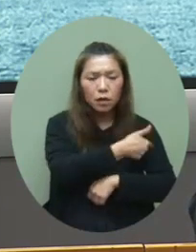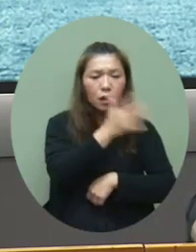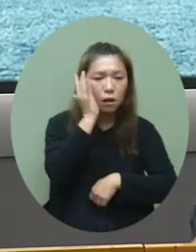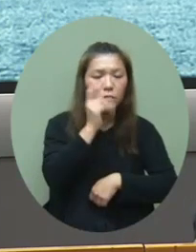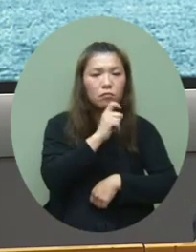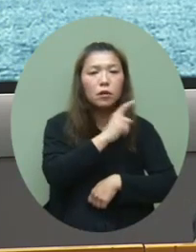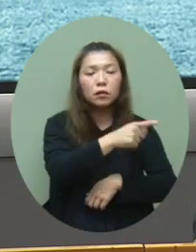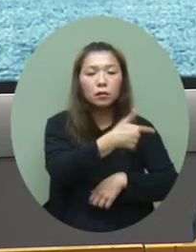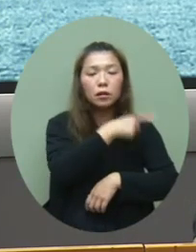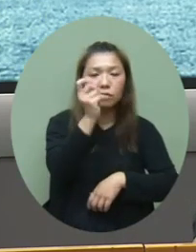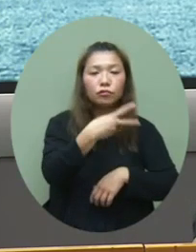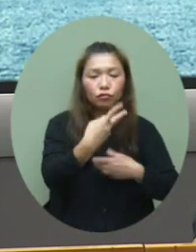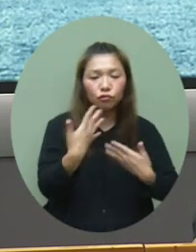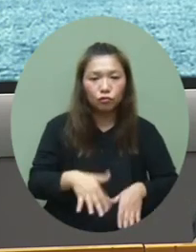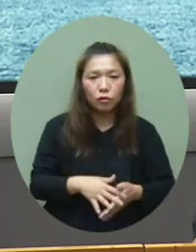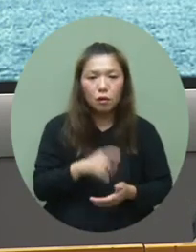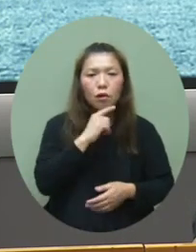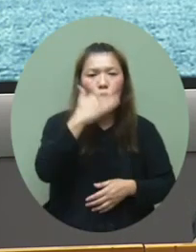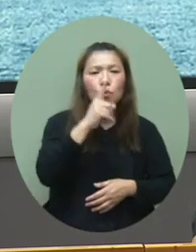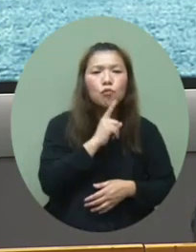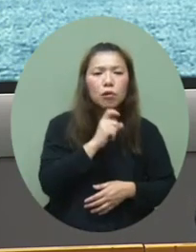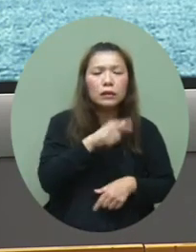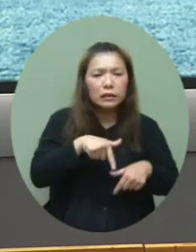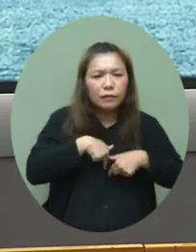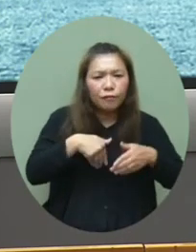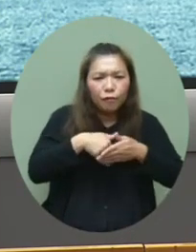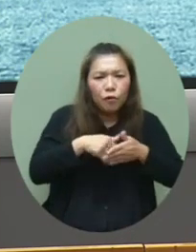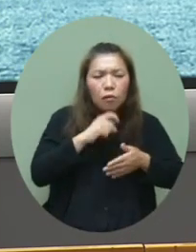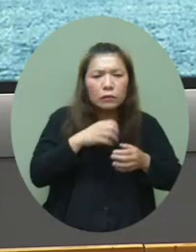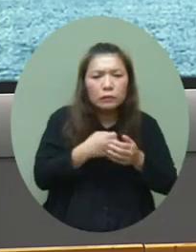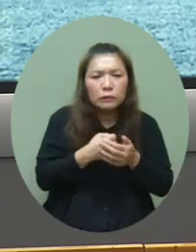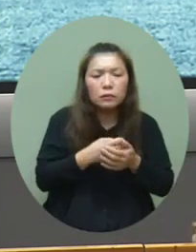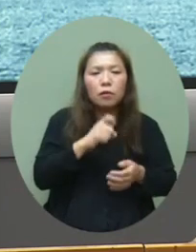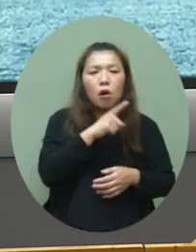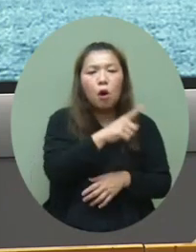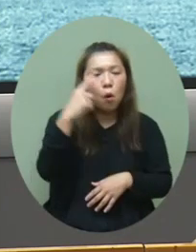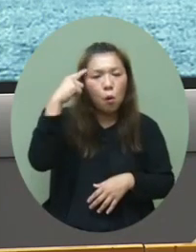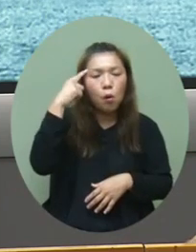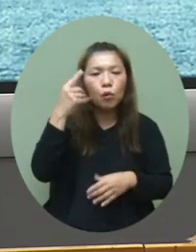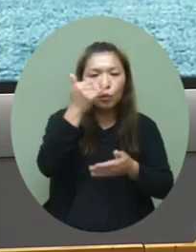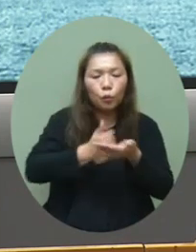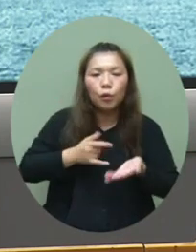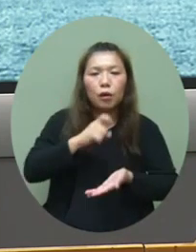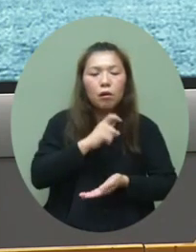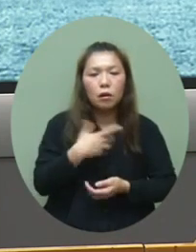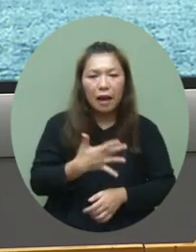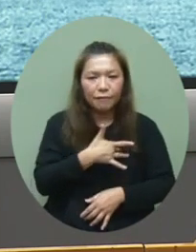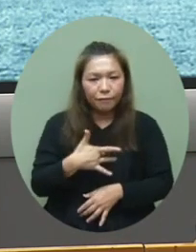他打了兩針，他本身有高血壓、心房顫動和一個腦退化底的，他也有些肺病。